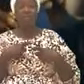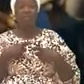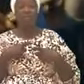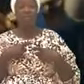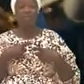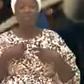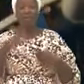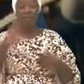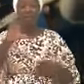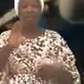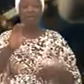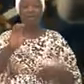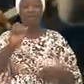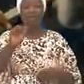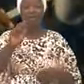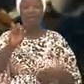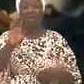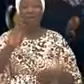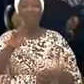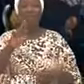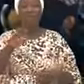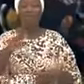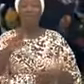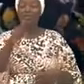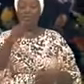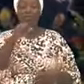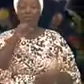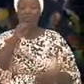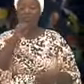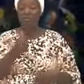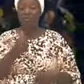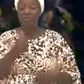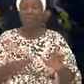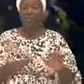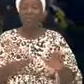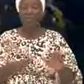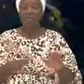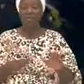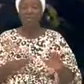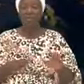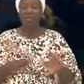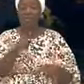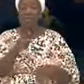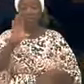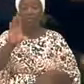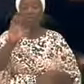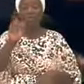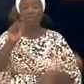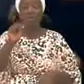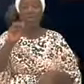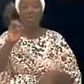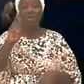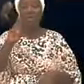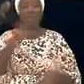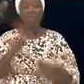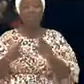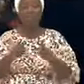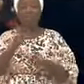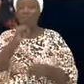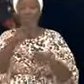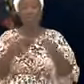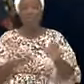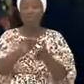vous qui êtes atteint de patients vous ne mourrez cancer ne mourrai pas la personne qui à ce qu'ils appellent maladie